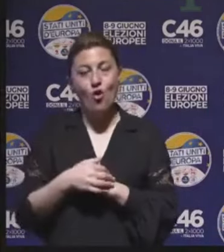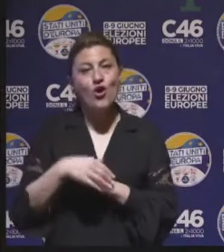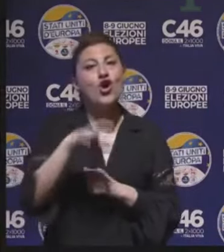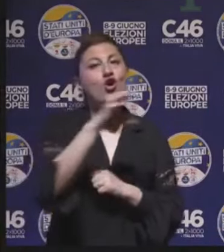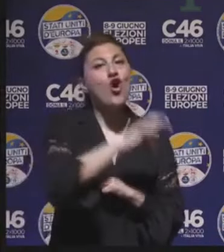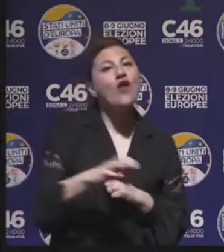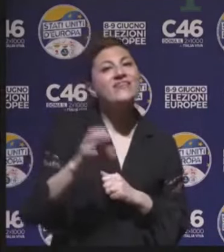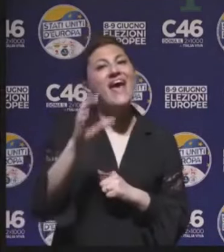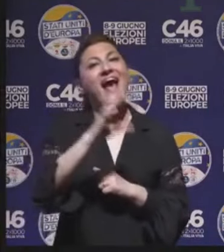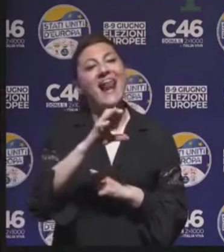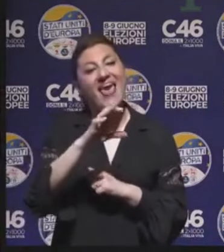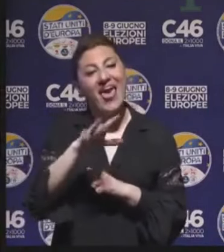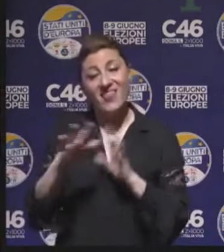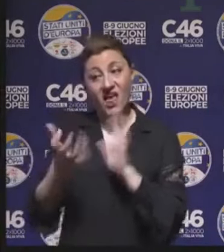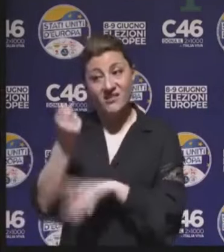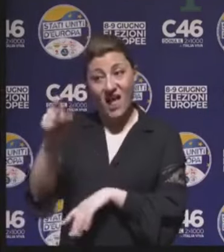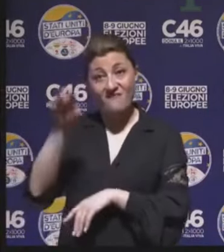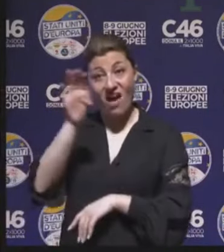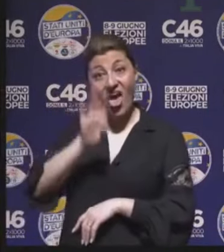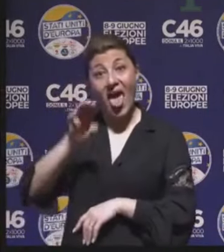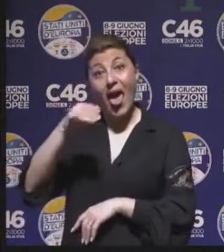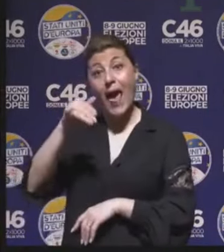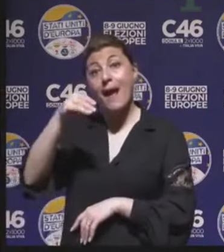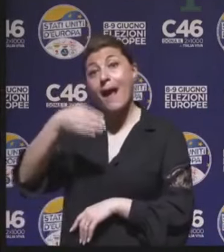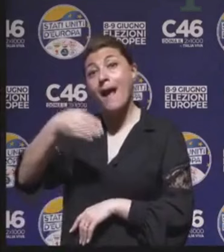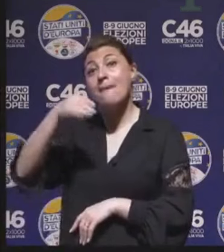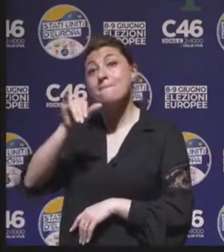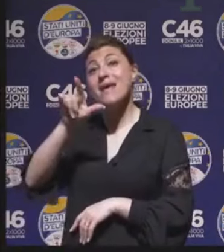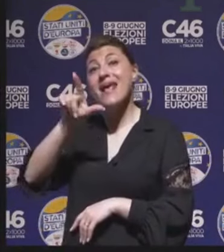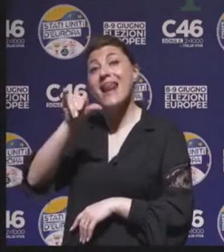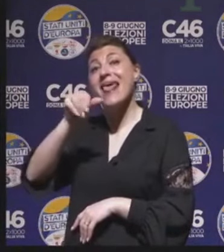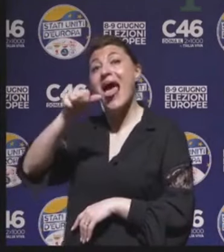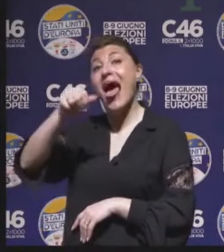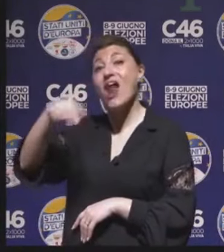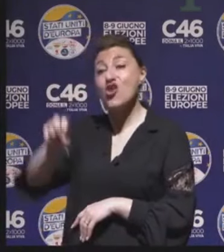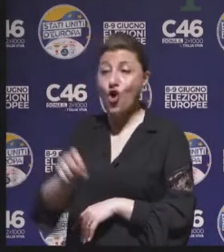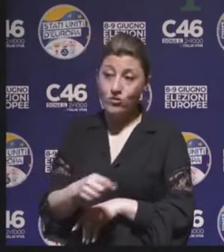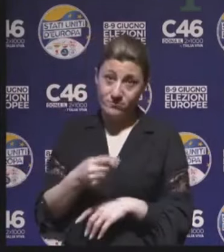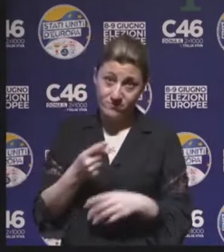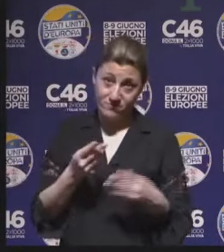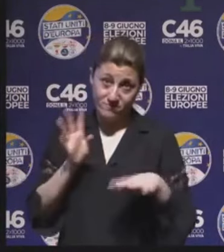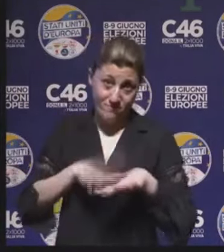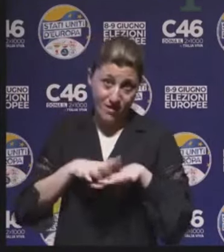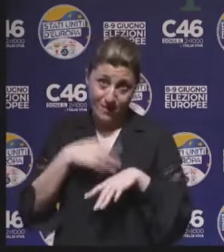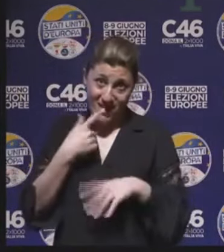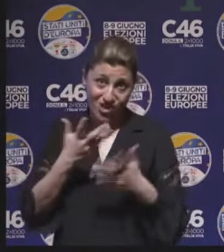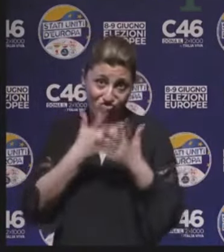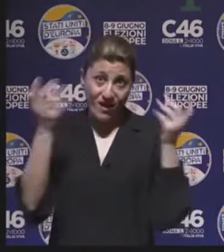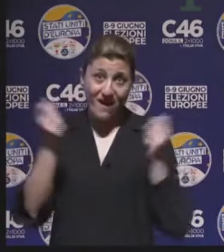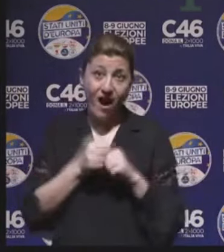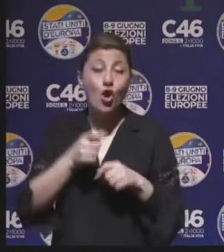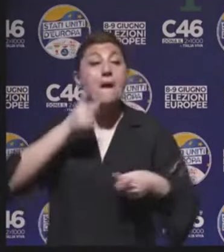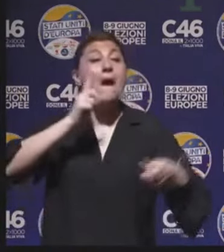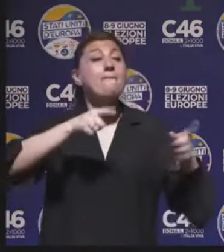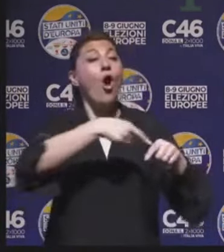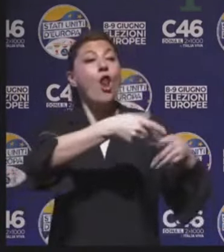Salo Em lo dice la matematica anche se la politica sembra non